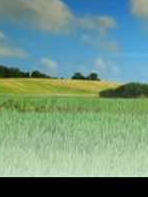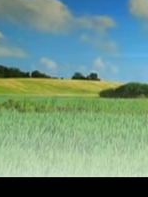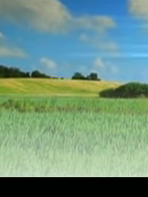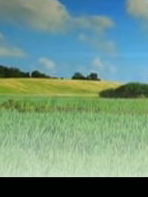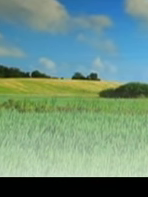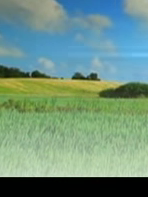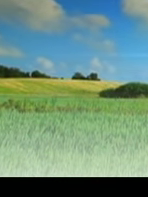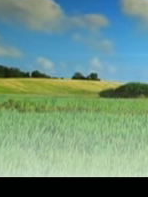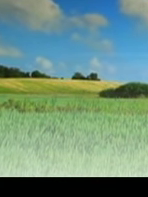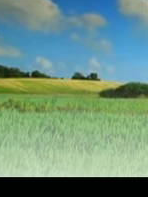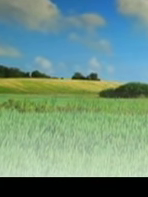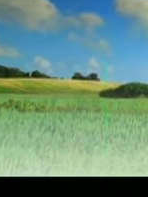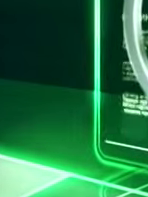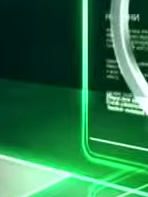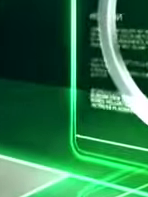Музика